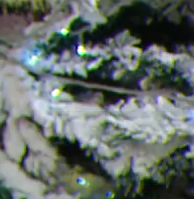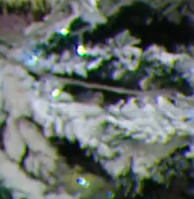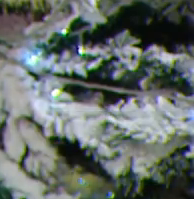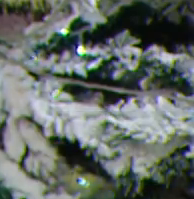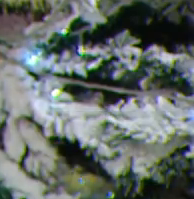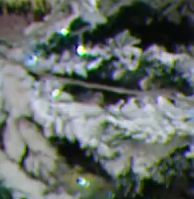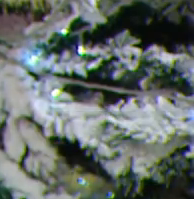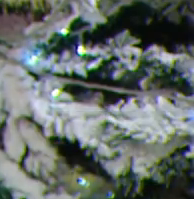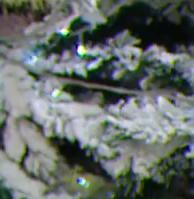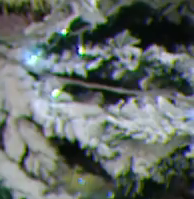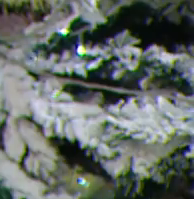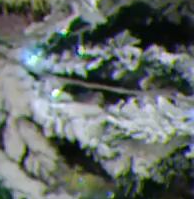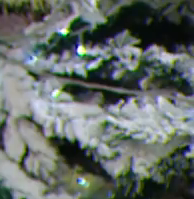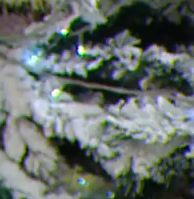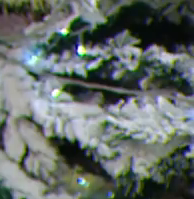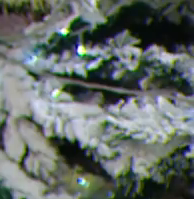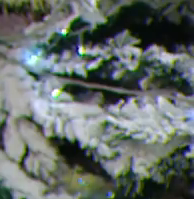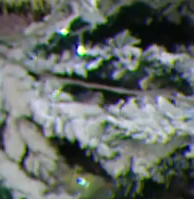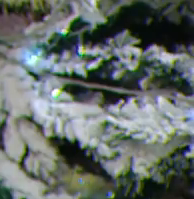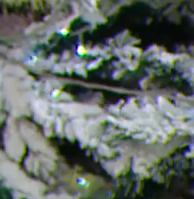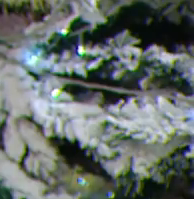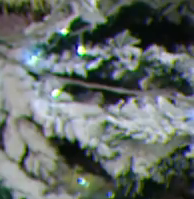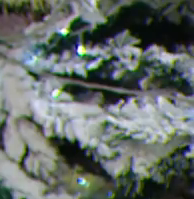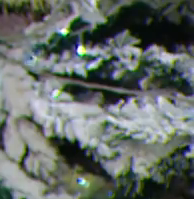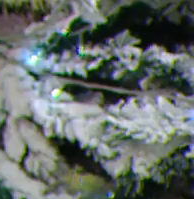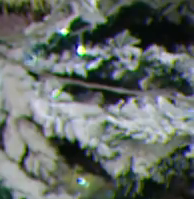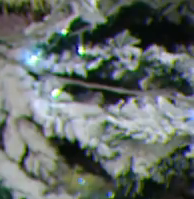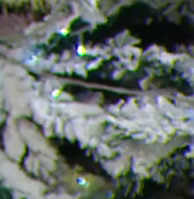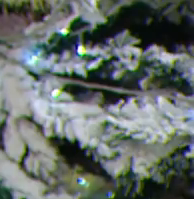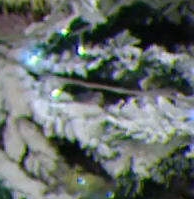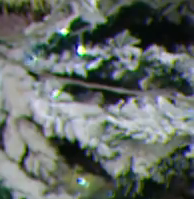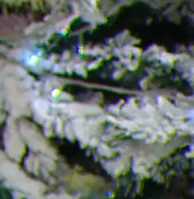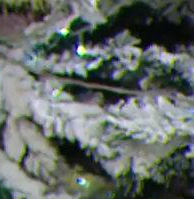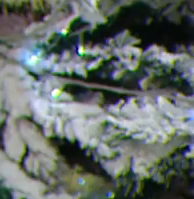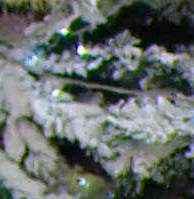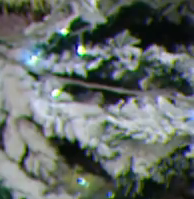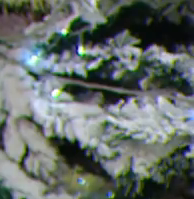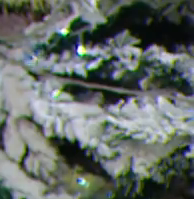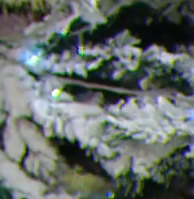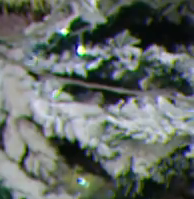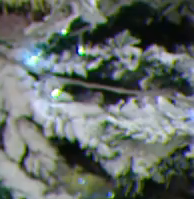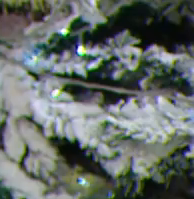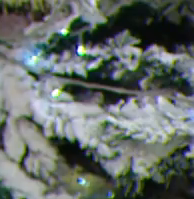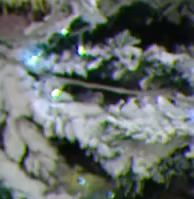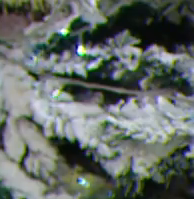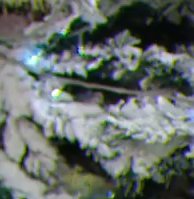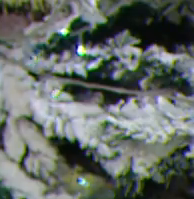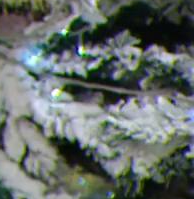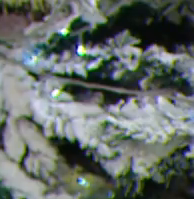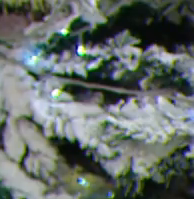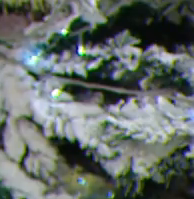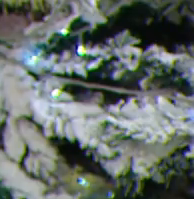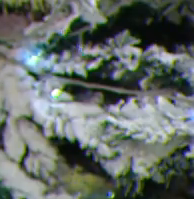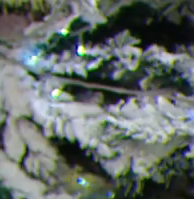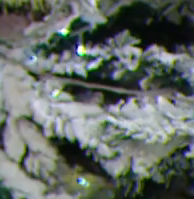ჯანმრთელია ადამიანი და რამდენად შეუძლია მან იზრუნოს თვითრეალიზაციაზე, საზოგადოებაში ადგილის დამკვიდრებაზე. თუ ჩვენ